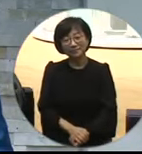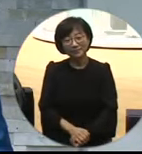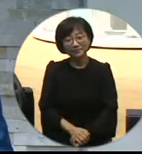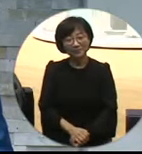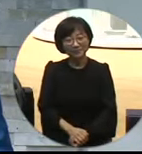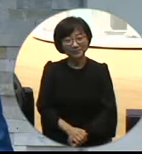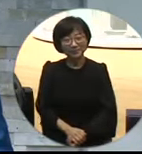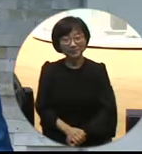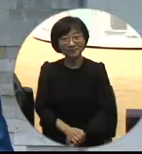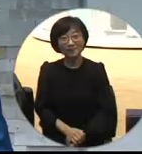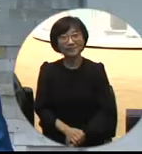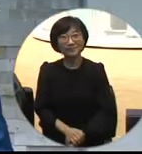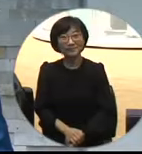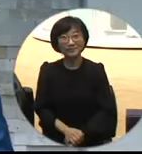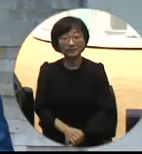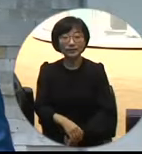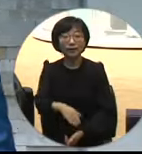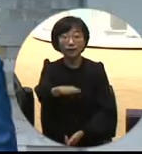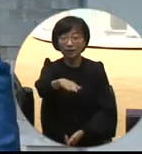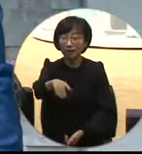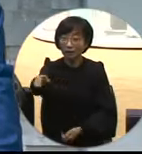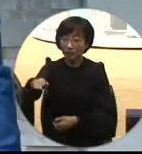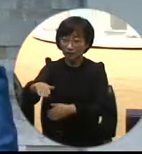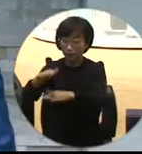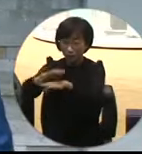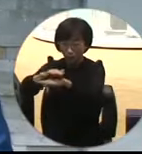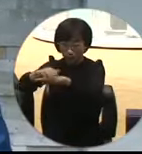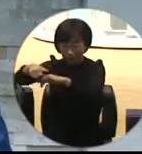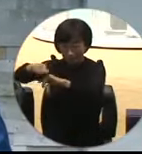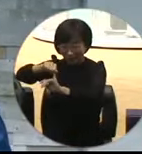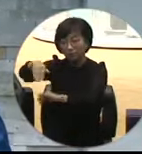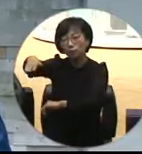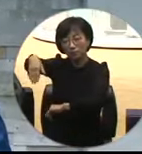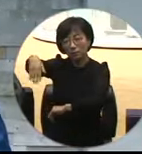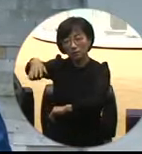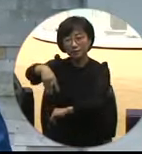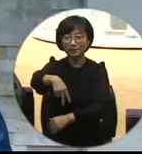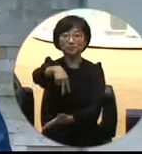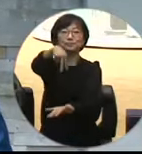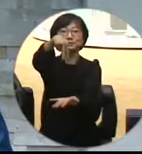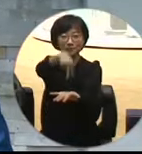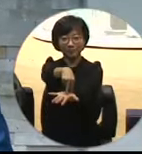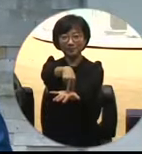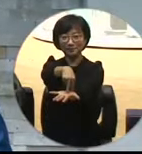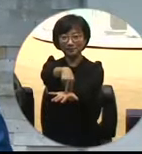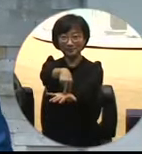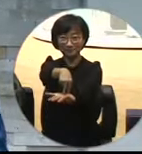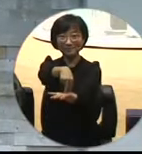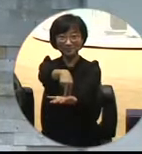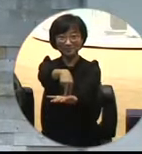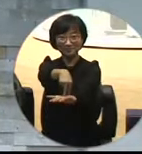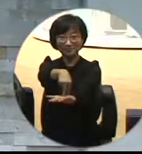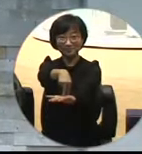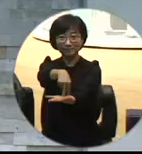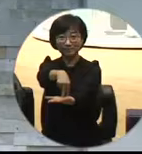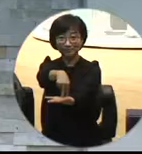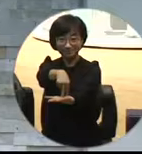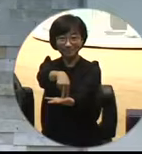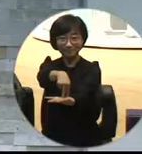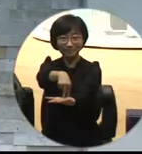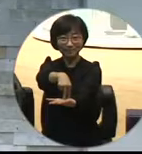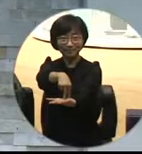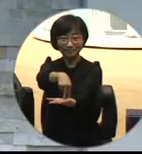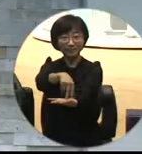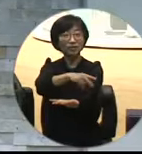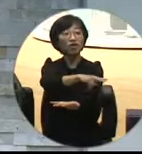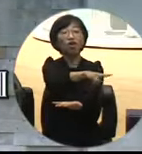생각을 아시고 손 마른 사람을 한가운데 나오라 했어요. 나로 딱 세웠습니다. 자, 그리고 9절로 10절